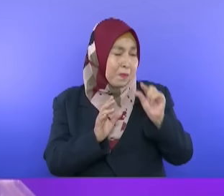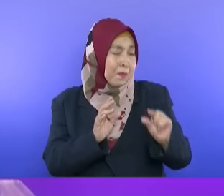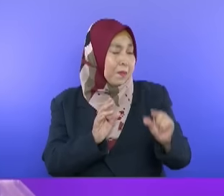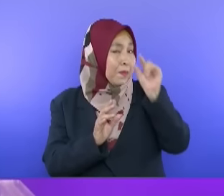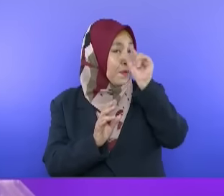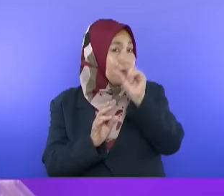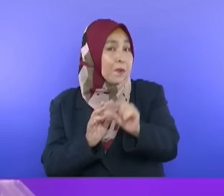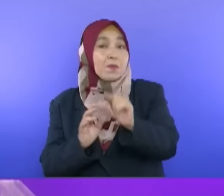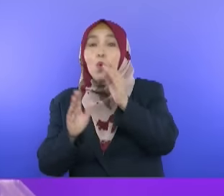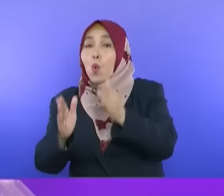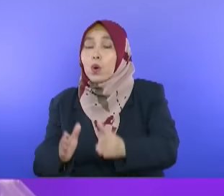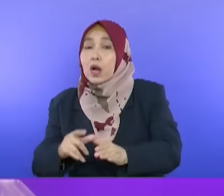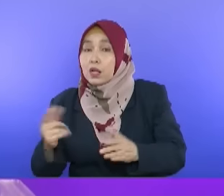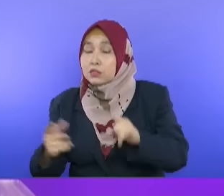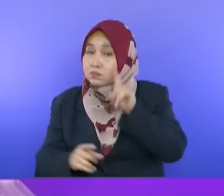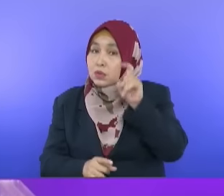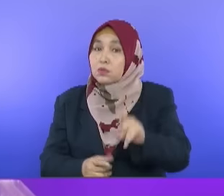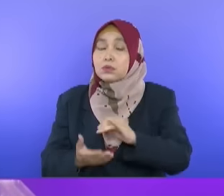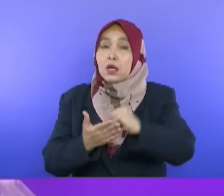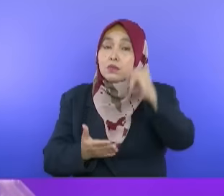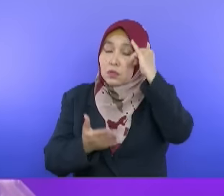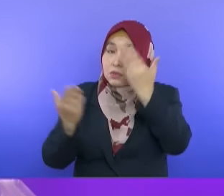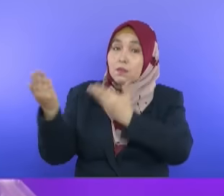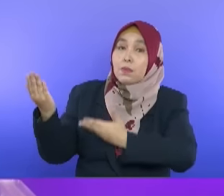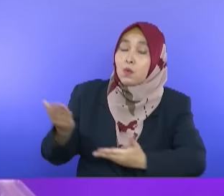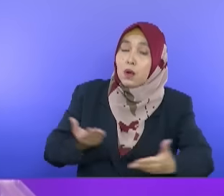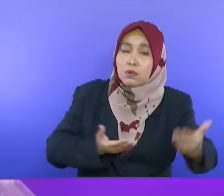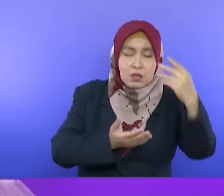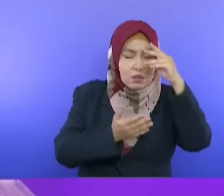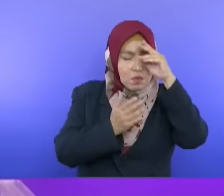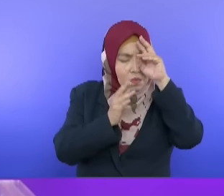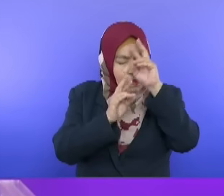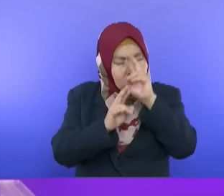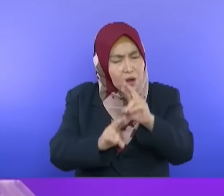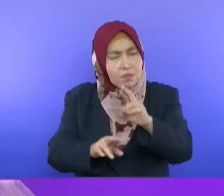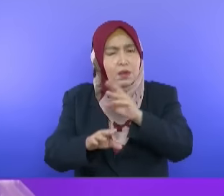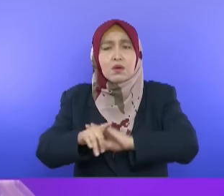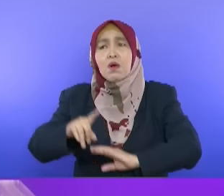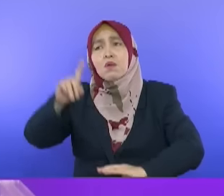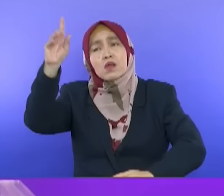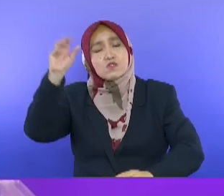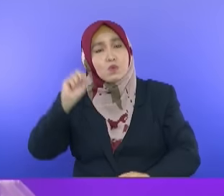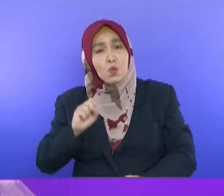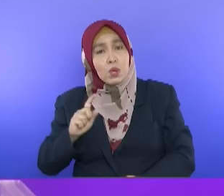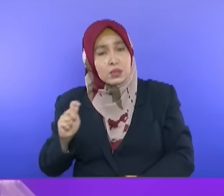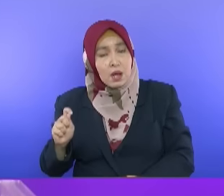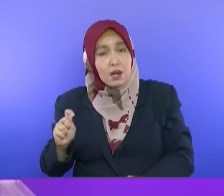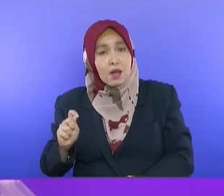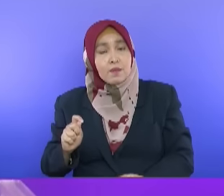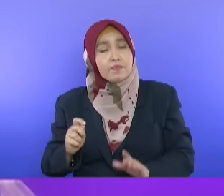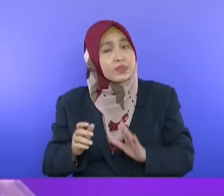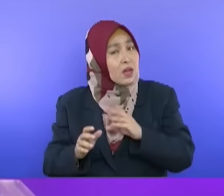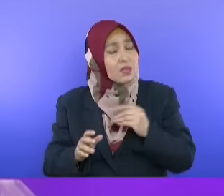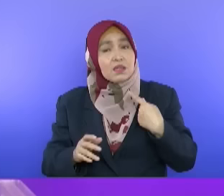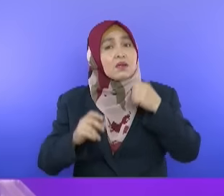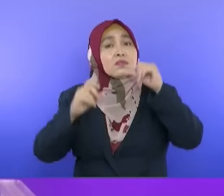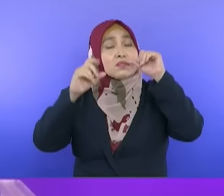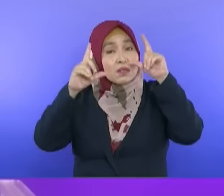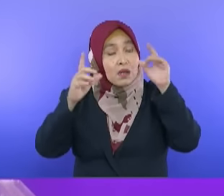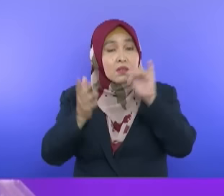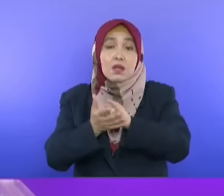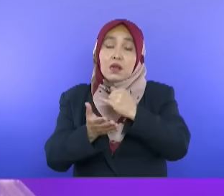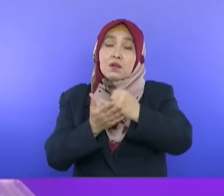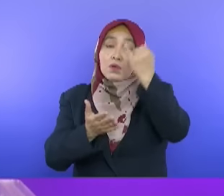orang lain padahal sepatunya ilmu membawa kita makin tunduk di sisi allah subhanahu wa ta'ala dan kita sudah bahwa